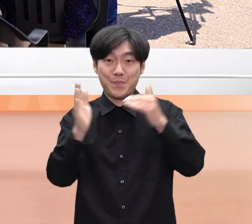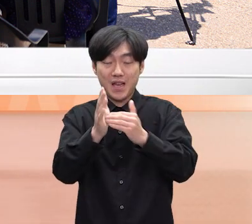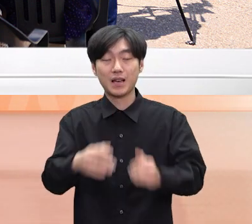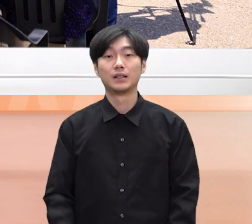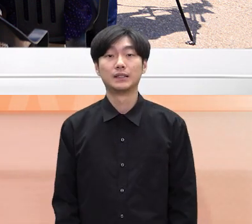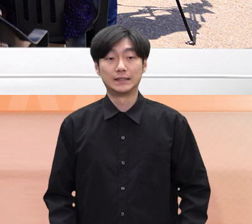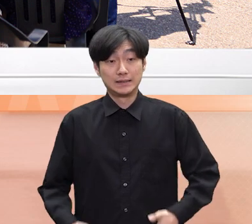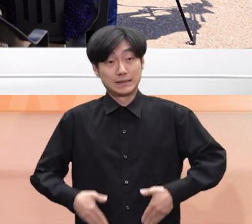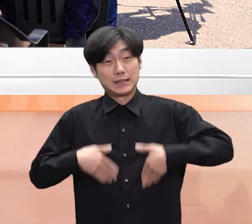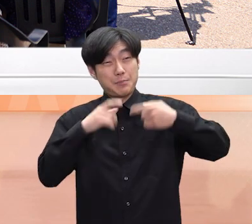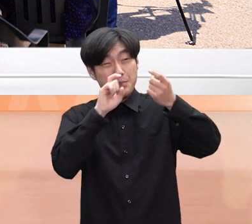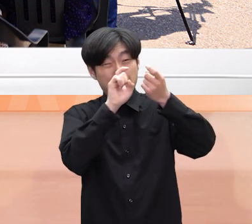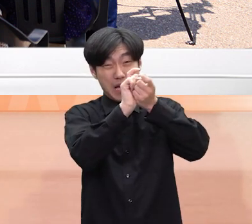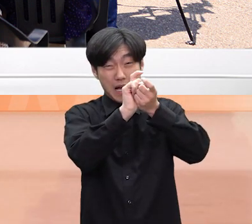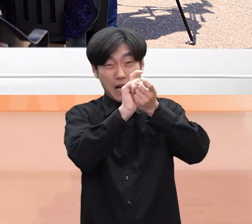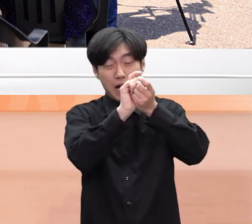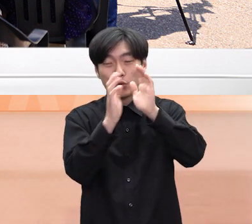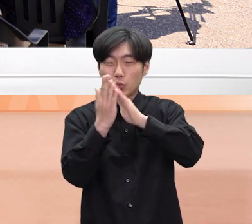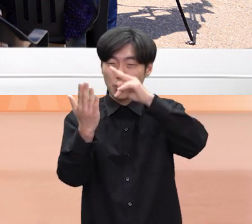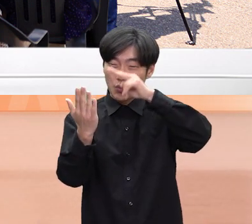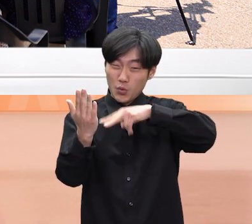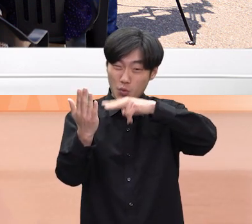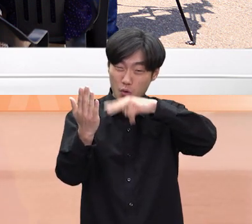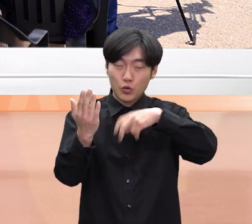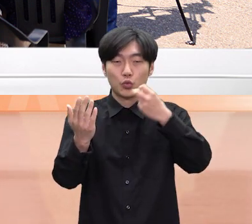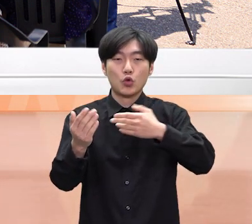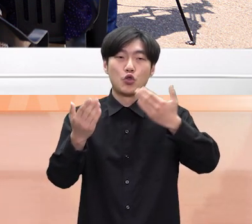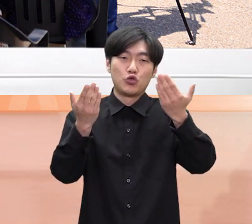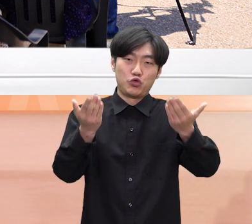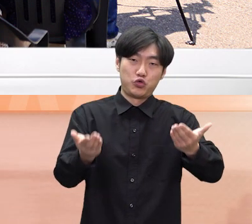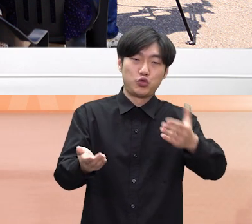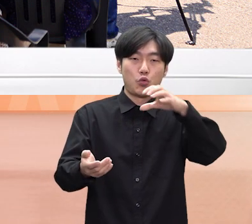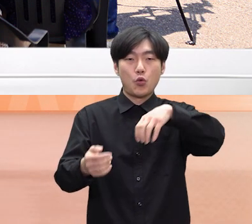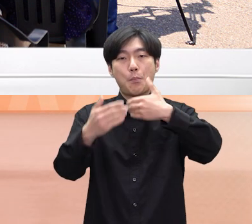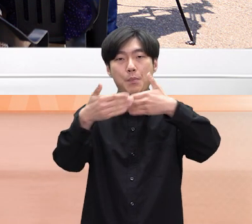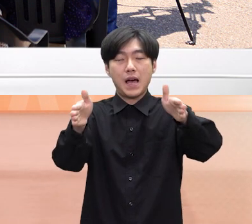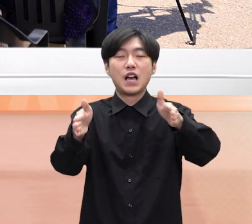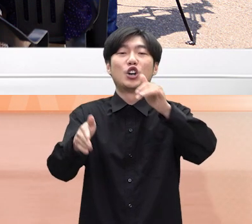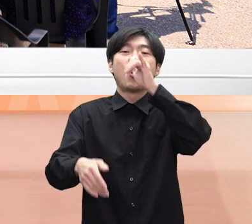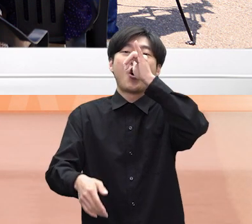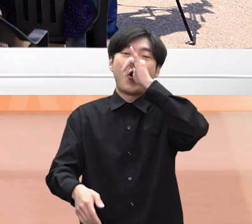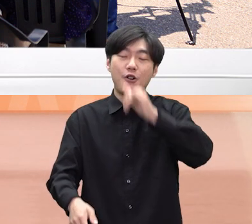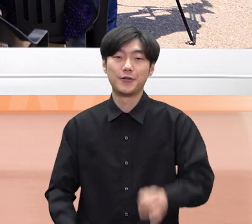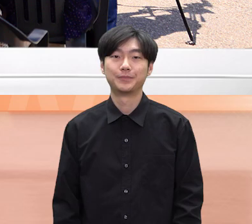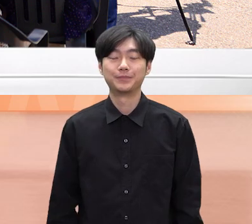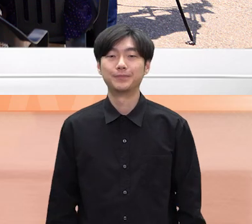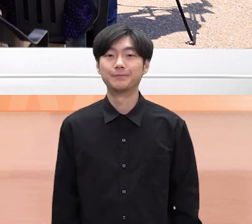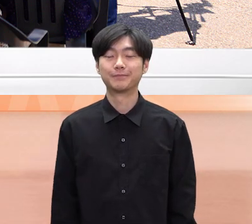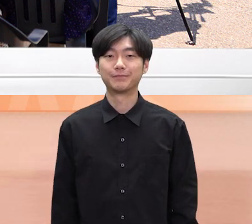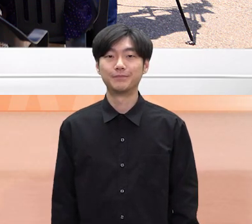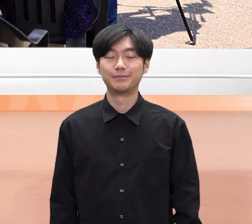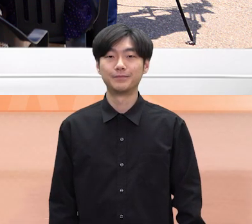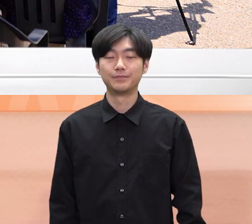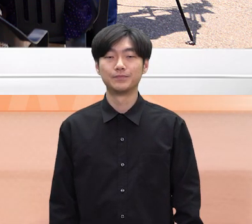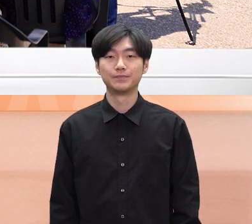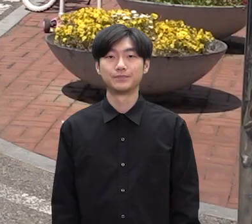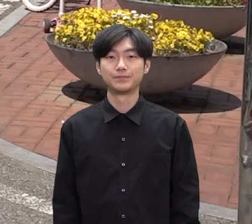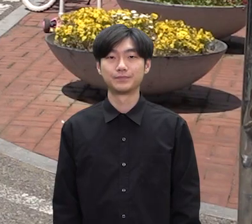따뜻한 봄날 책과 함께 휴식할 수 있는 힐링 독서 쉼터를 마련했는데요. 그 소식 자세히